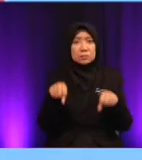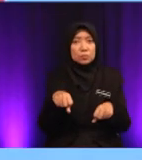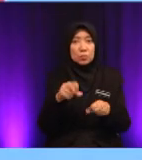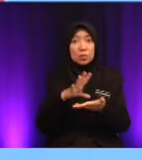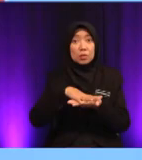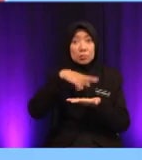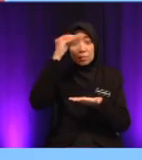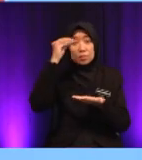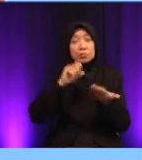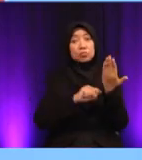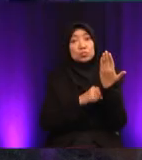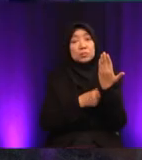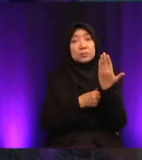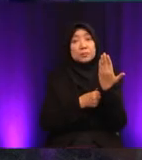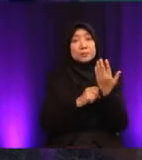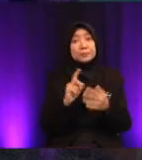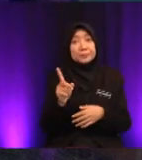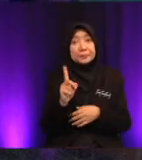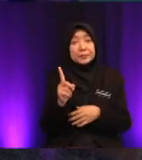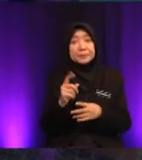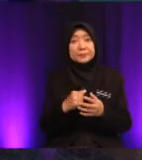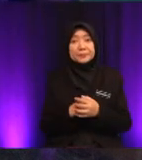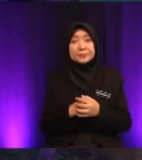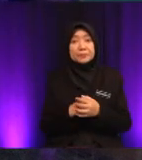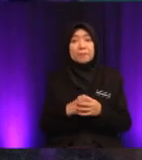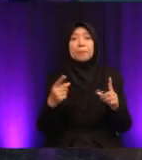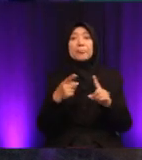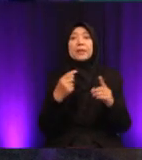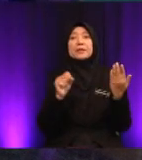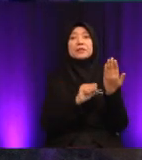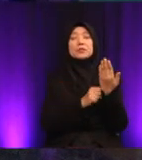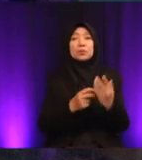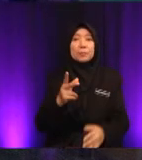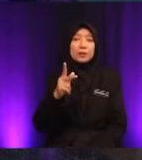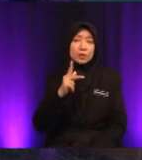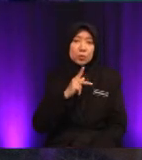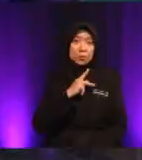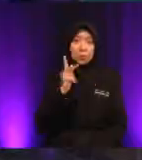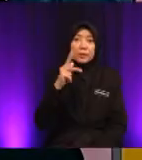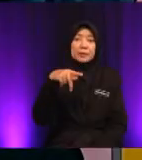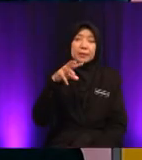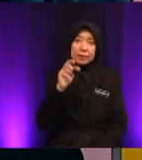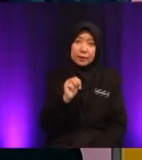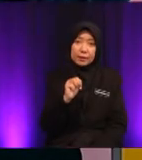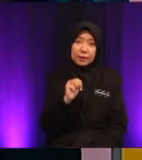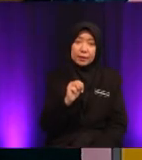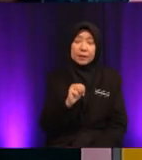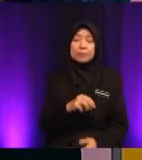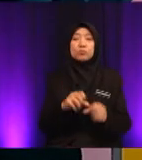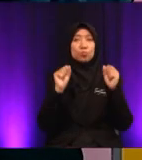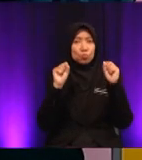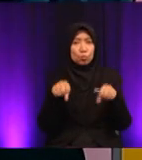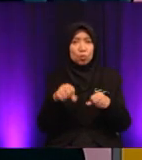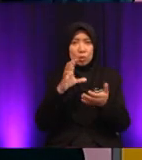sumber rujukan sumber sumberku Di situ Boleh